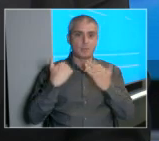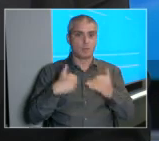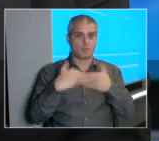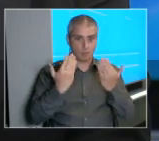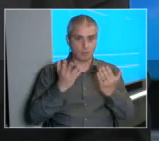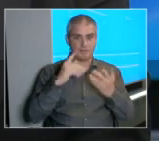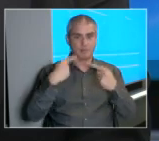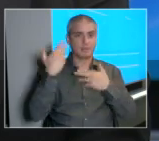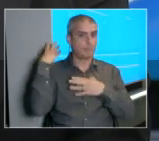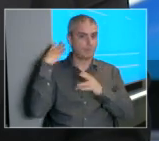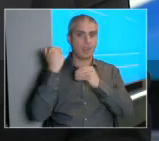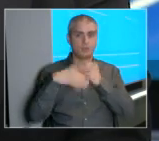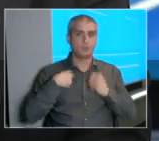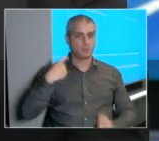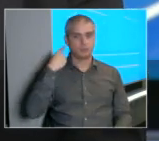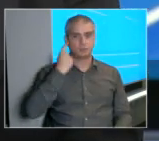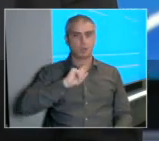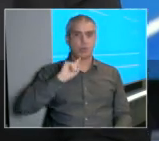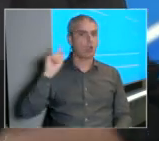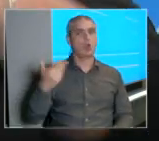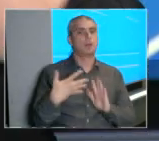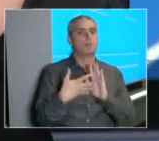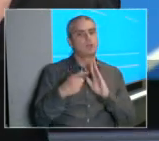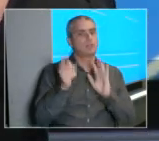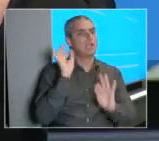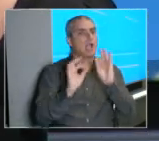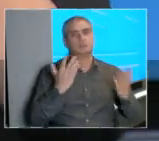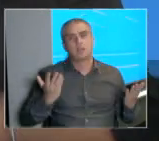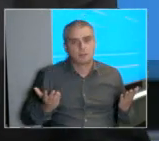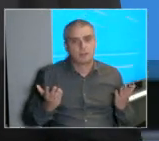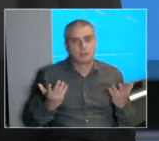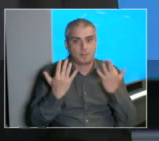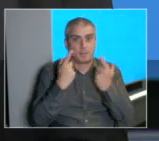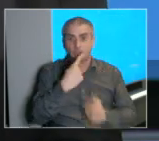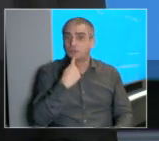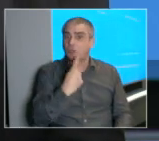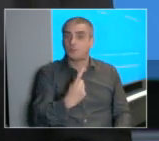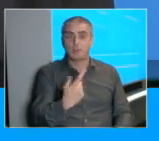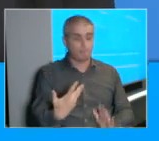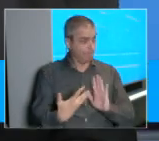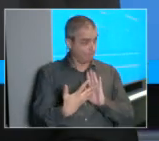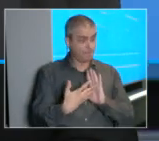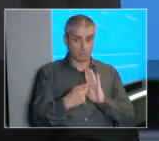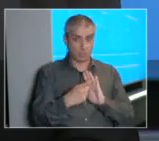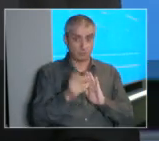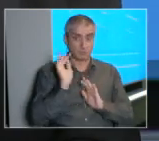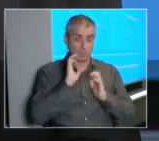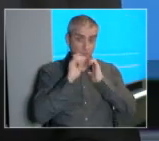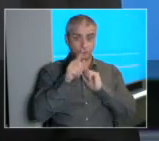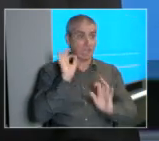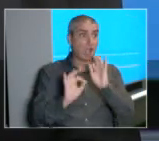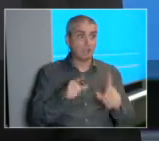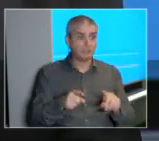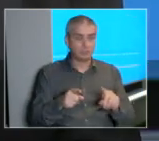גם בימים האחרונים אני שומע, לא כל ביקורת היא הסתה. ברגע שאתה אומר שביקורת על התקשורת היא